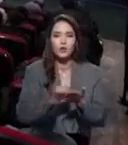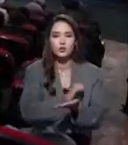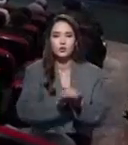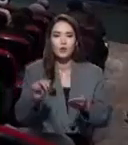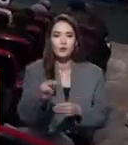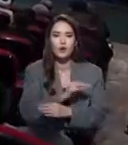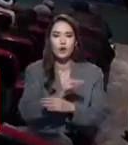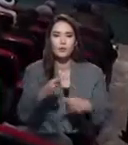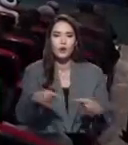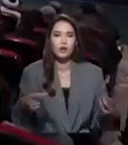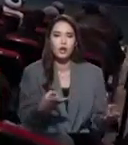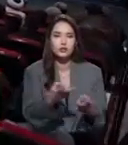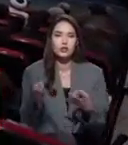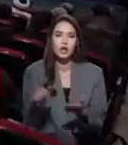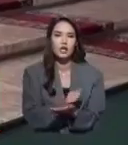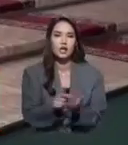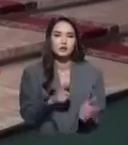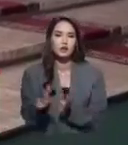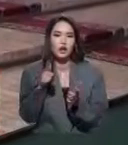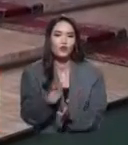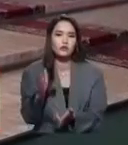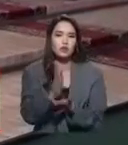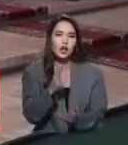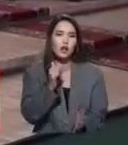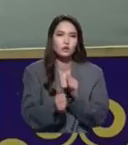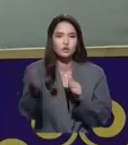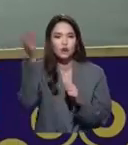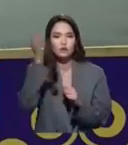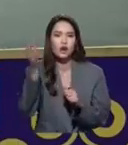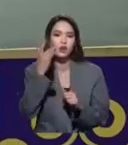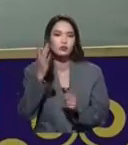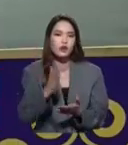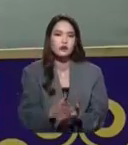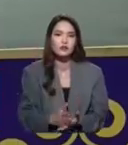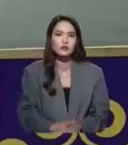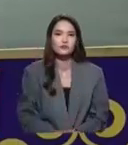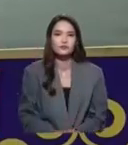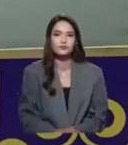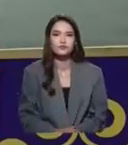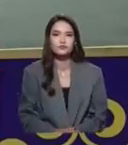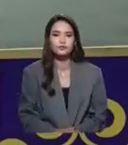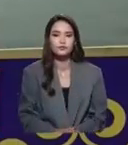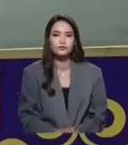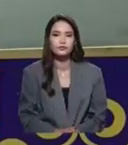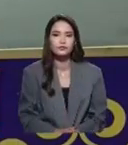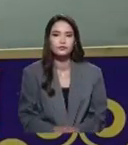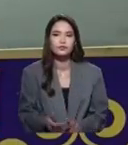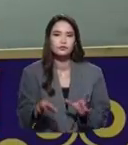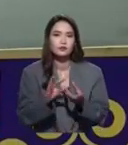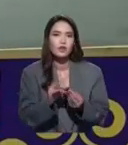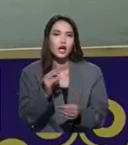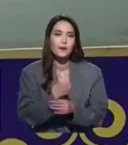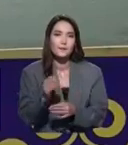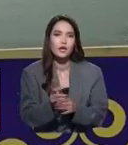На встрече с жителями Ермек Кашербаев отметил, что уже есть понимание процессов. Вот такие совещания или такие встречи устраиваются с тем, чтобы хотя бы часть